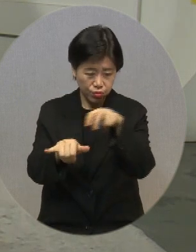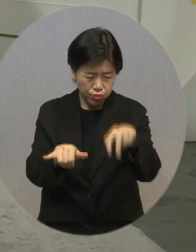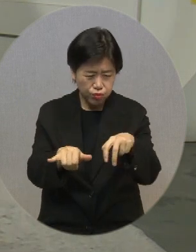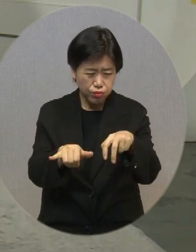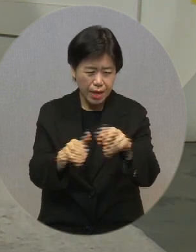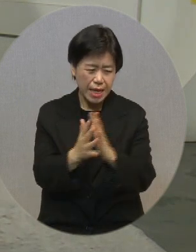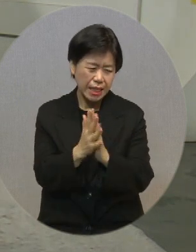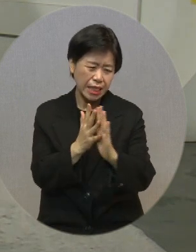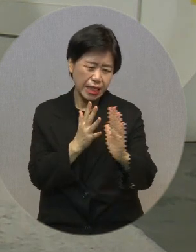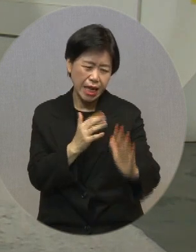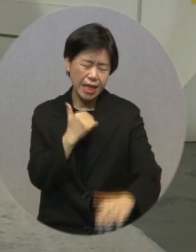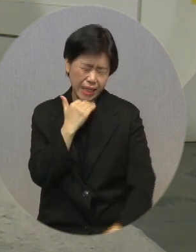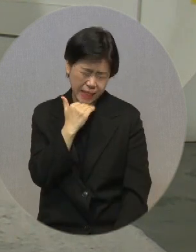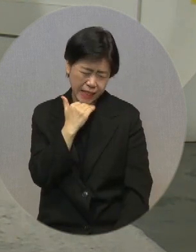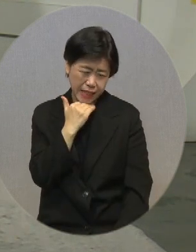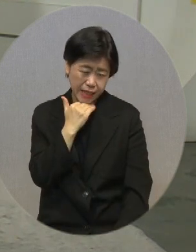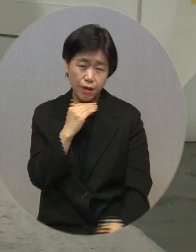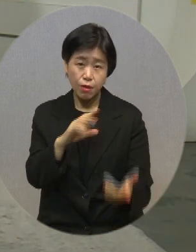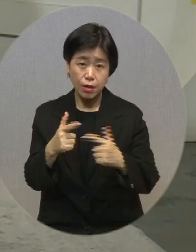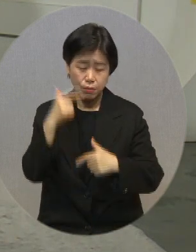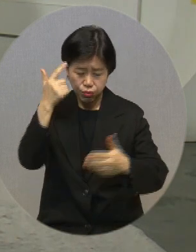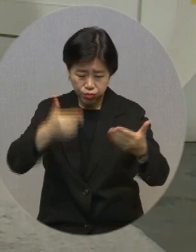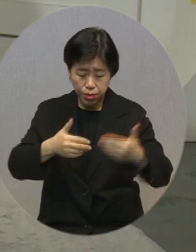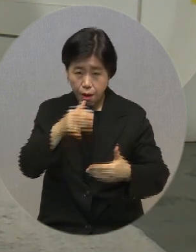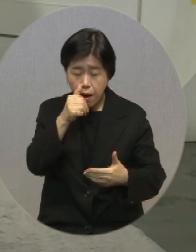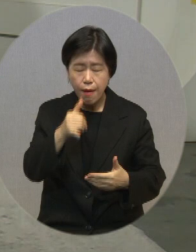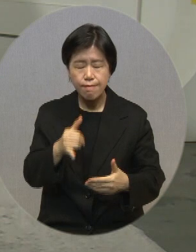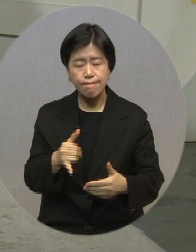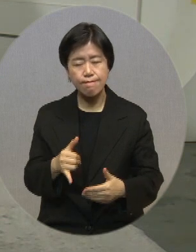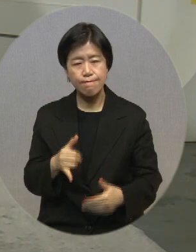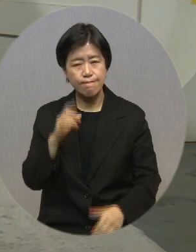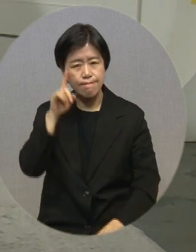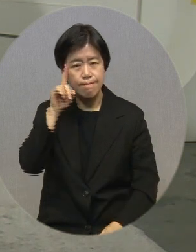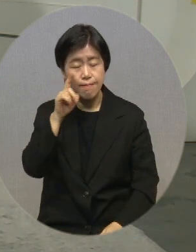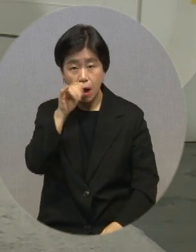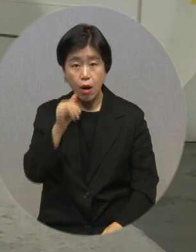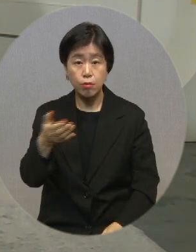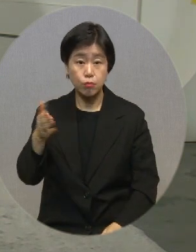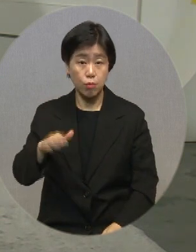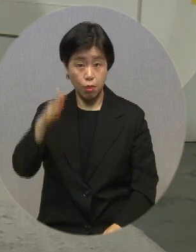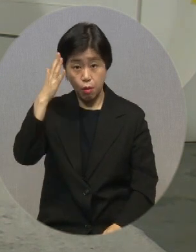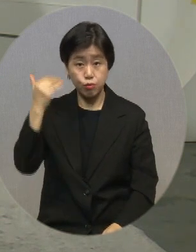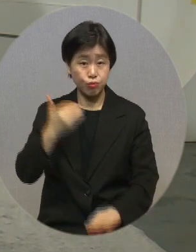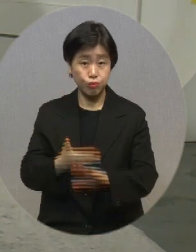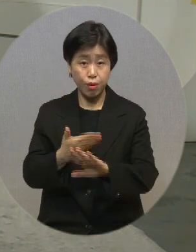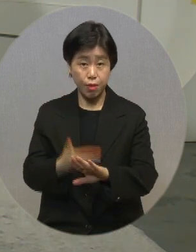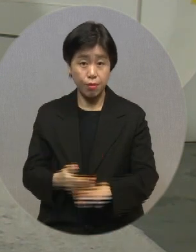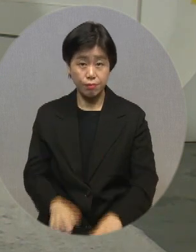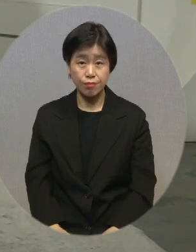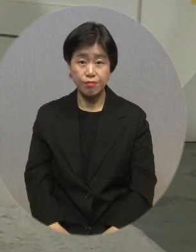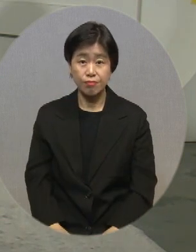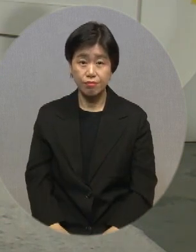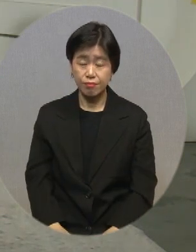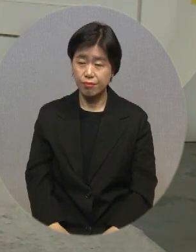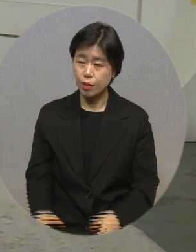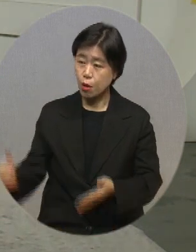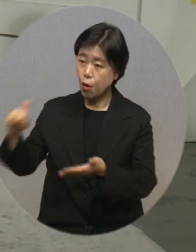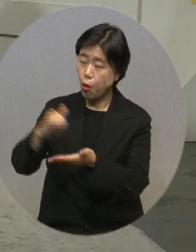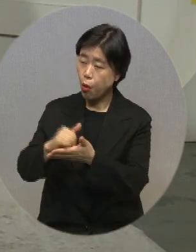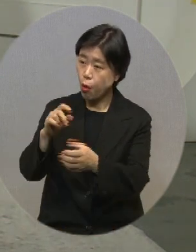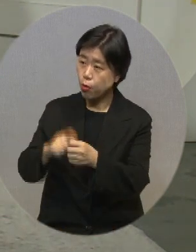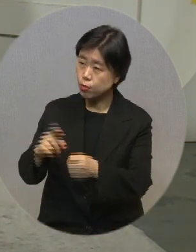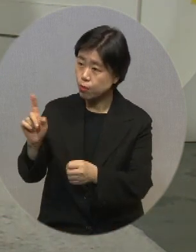그냥 너는 내일 봐라. 나는 내일 본다. 아, 그런데 우리나라는 아이고 어떻게 오셨습니까? 예. 어떻게 오셨습니까? 대단히 잘했습니다.